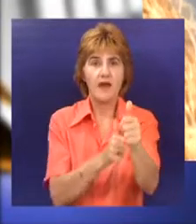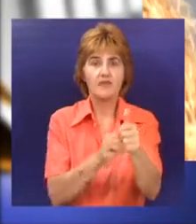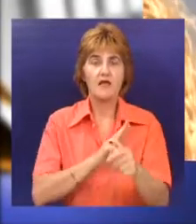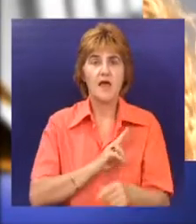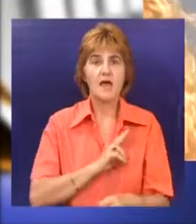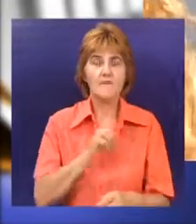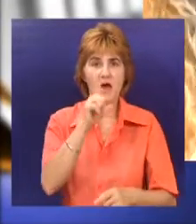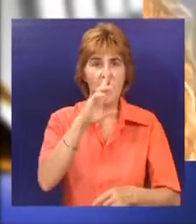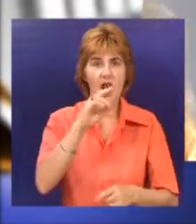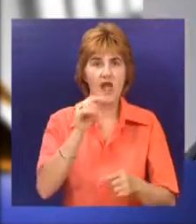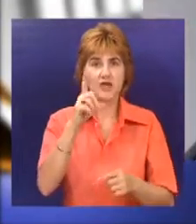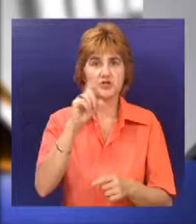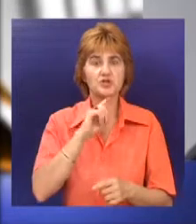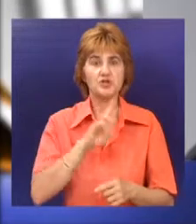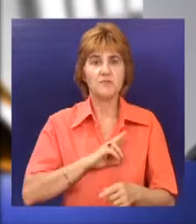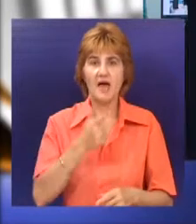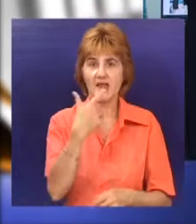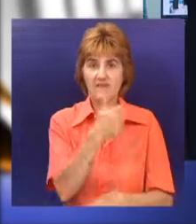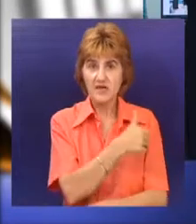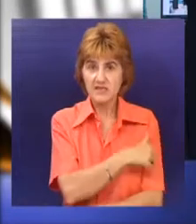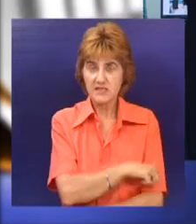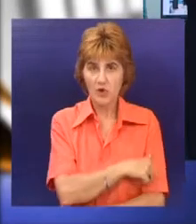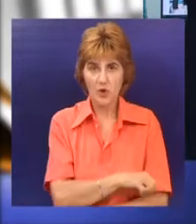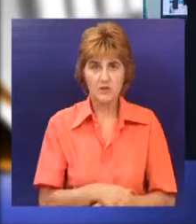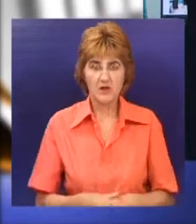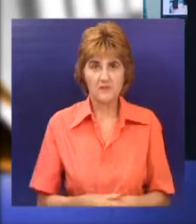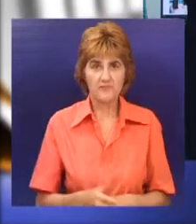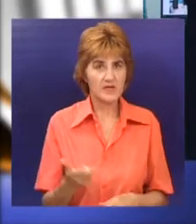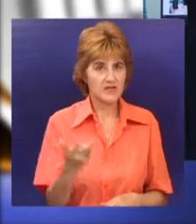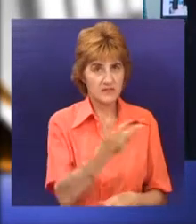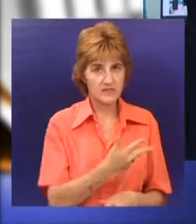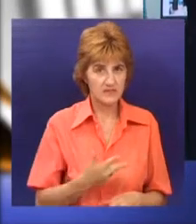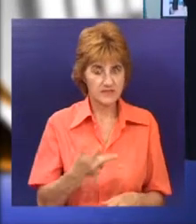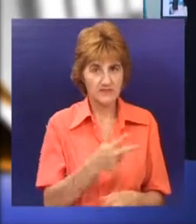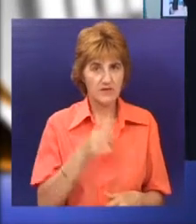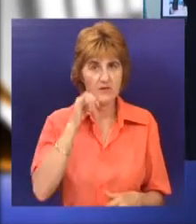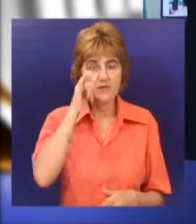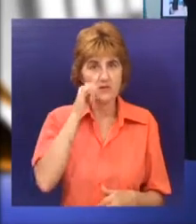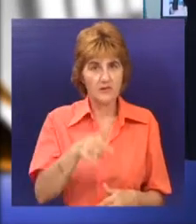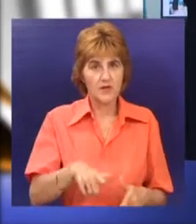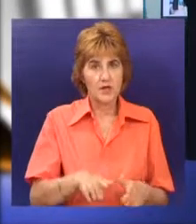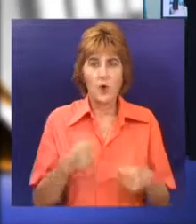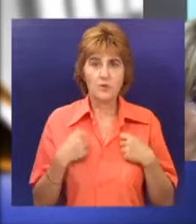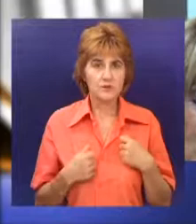i dolazi iz Užica. Zajedničko za sve tri devojke i njihovu posetu u Subotici je